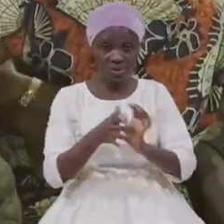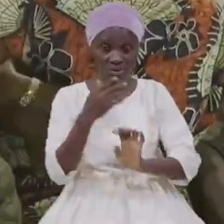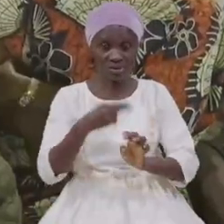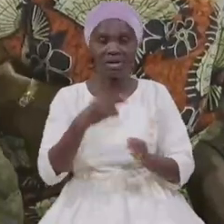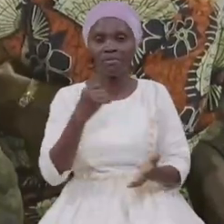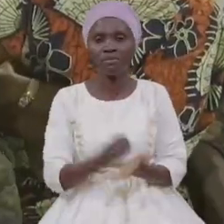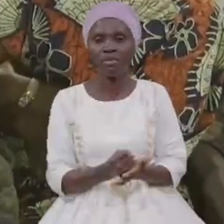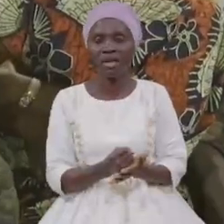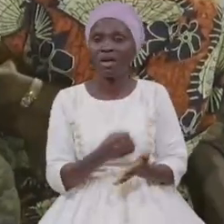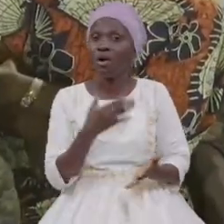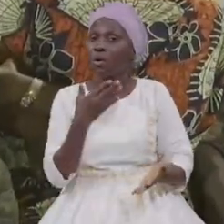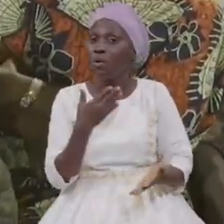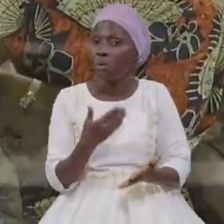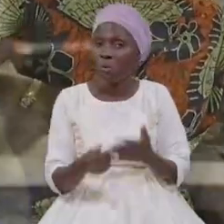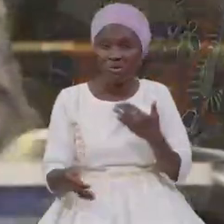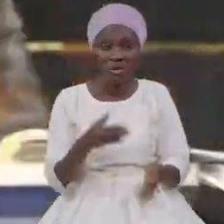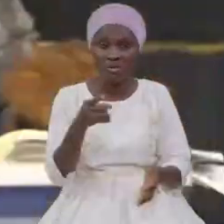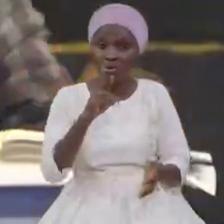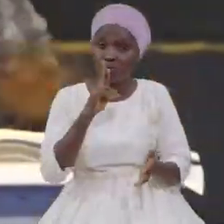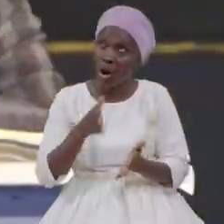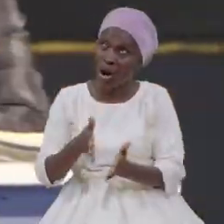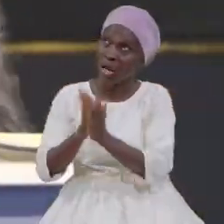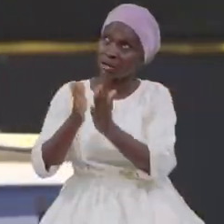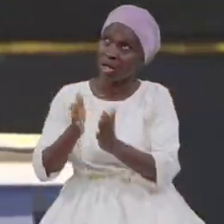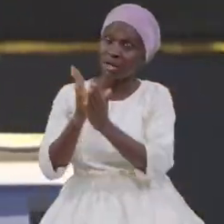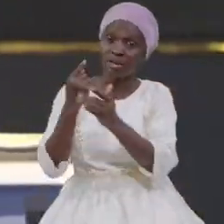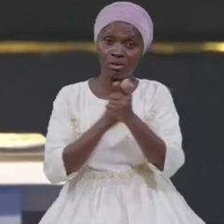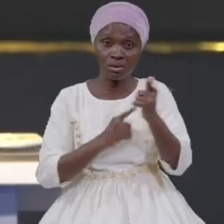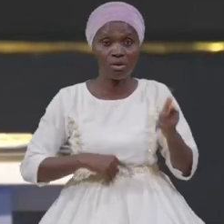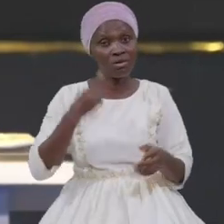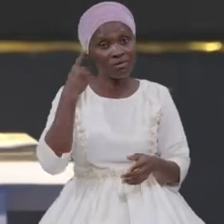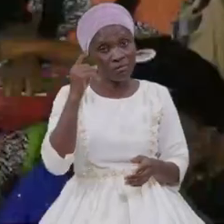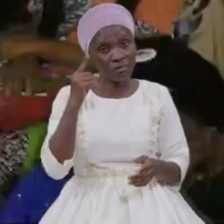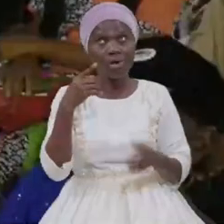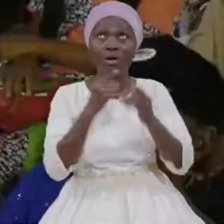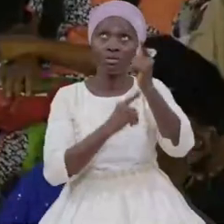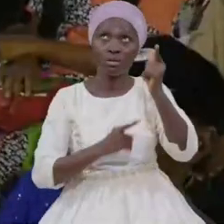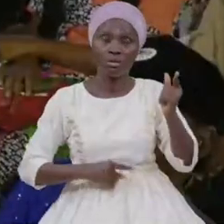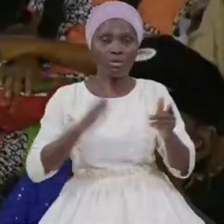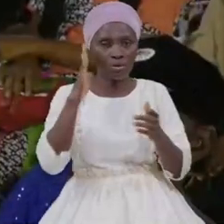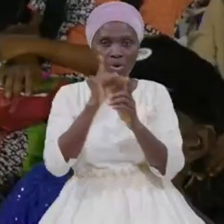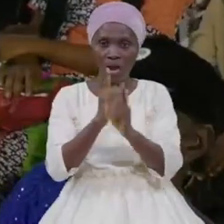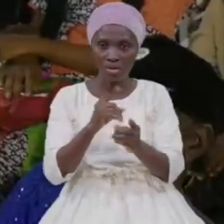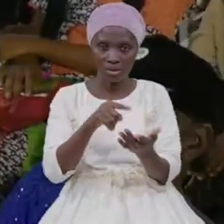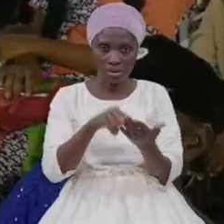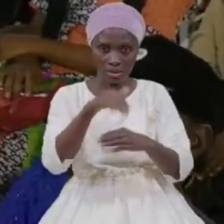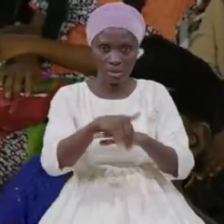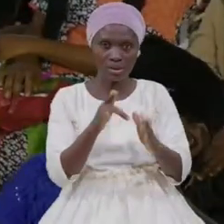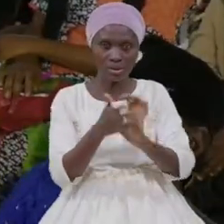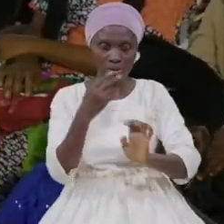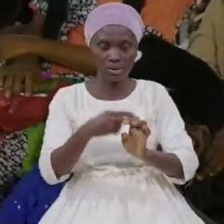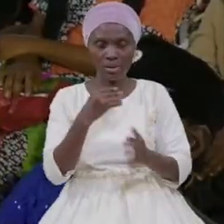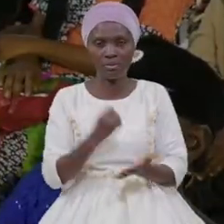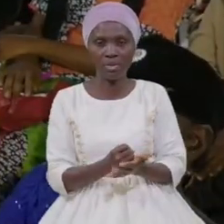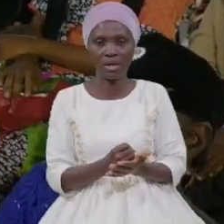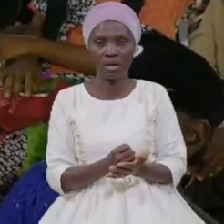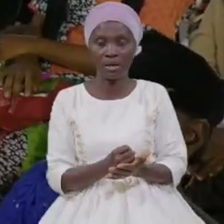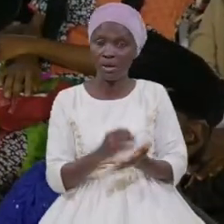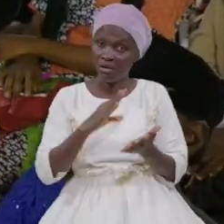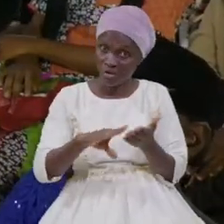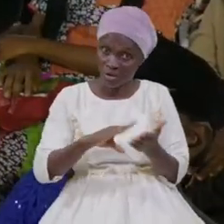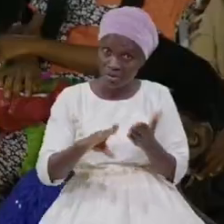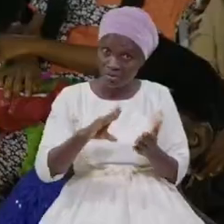Quel que soit ce pourquoi tu invoques le Seigneur ce soir, il t'exaucera ce soir. Le pardon, Dieu